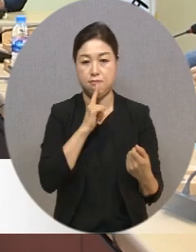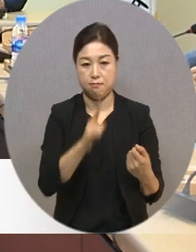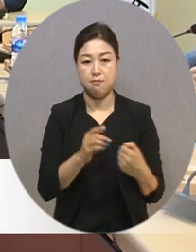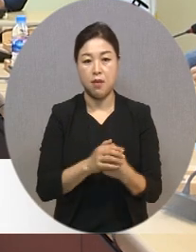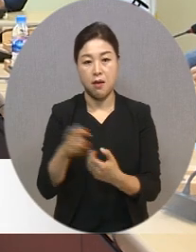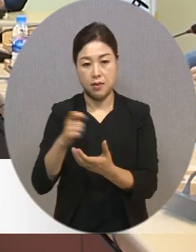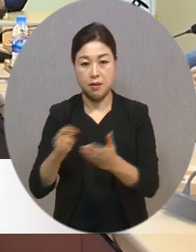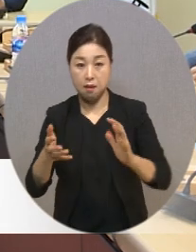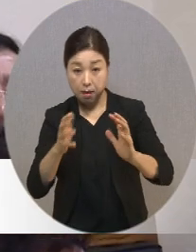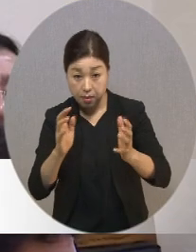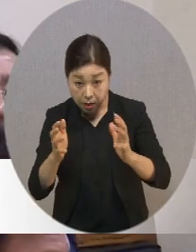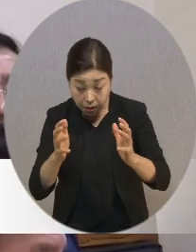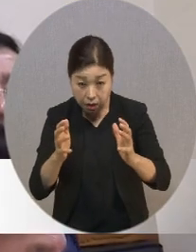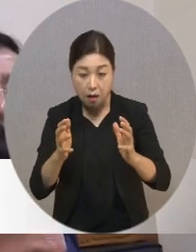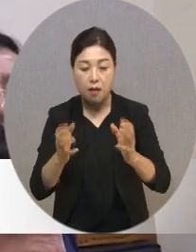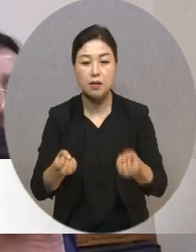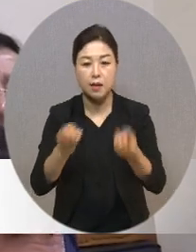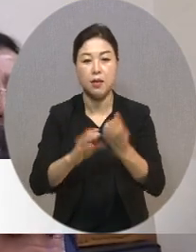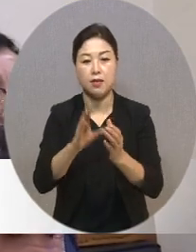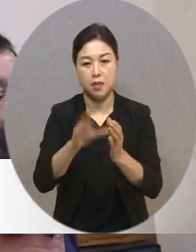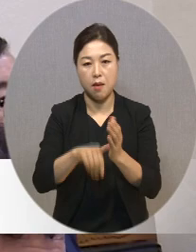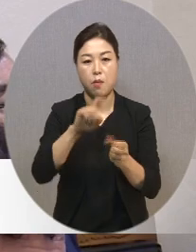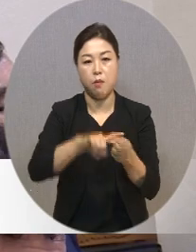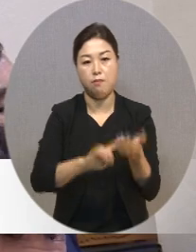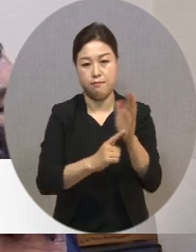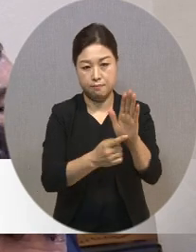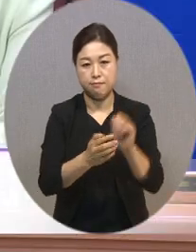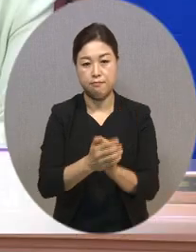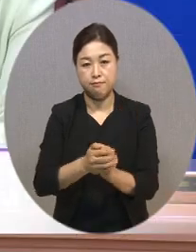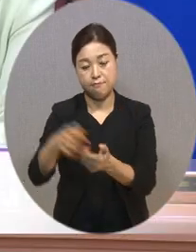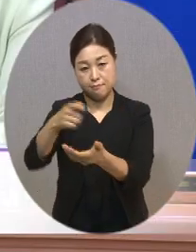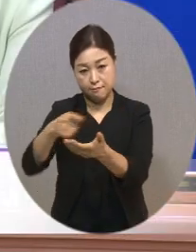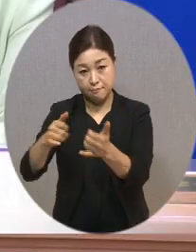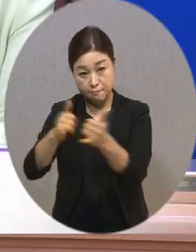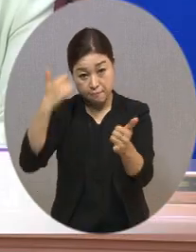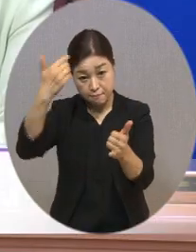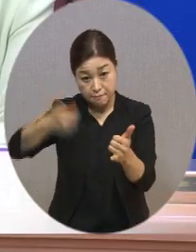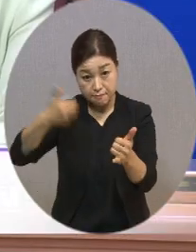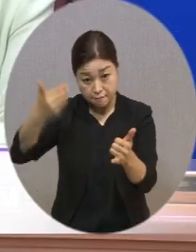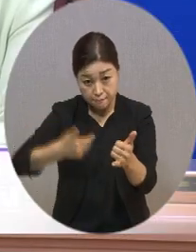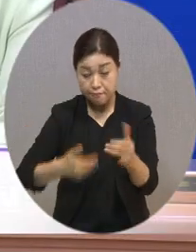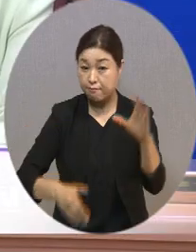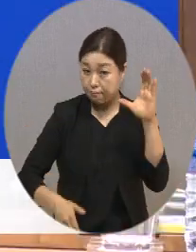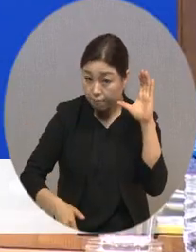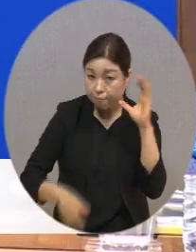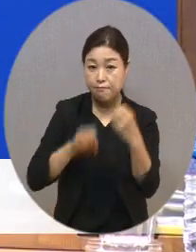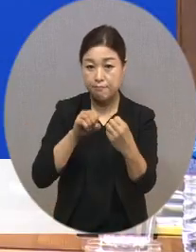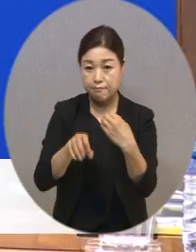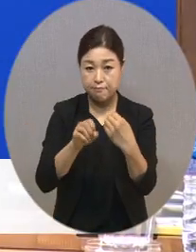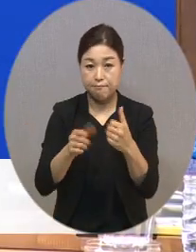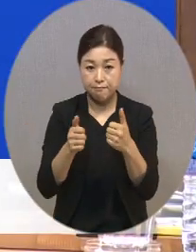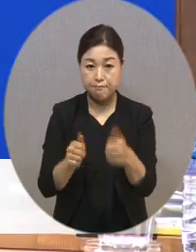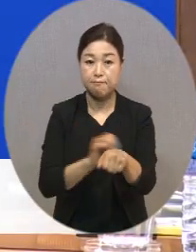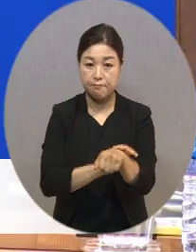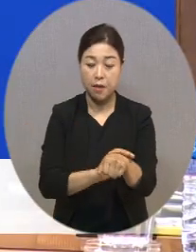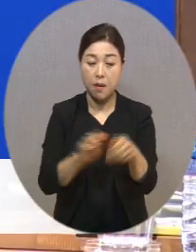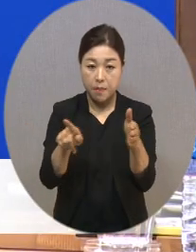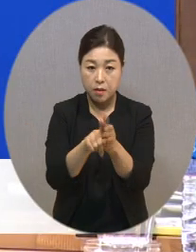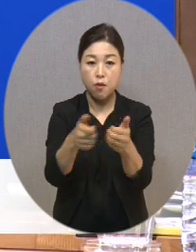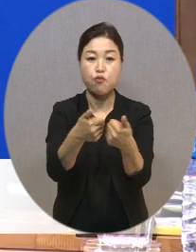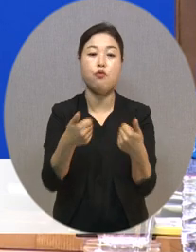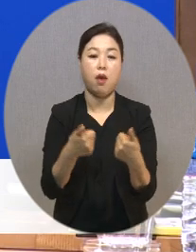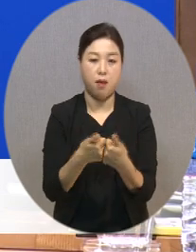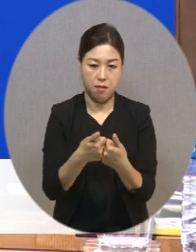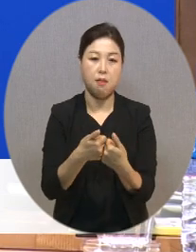목표를 실천했습니다. 의장단은 기자들의 질문에 귀 기울이고 성실히 답변하며 신뢰하는 의회